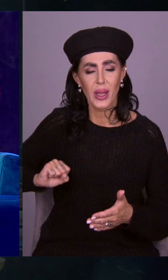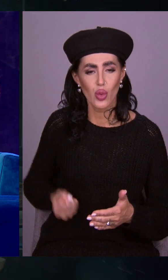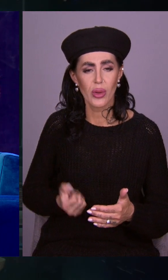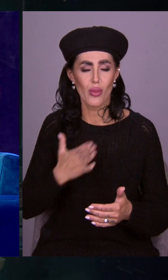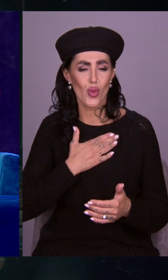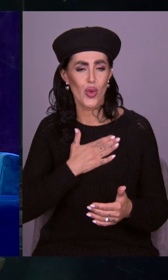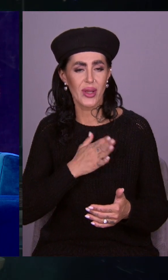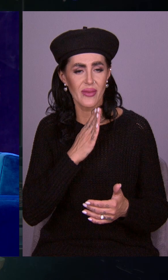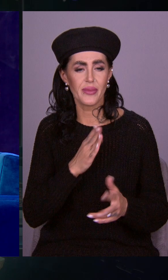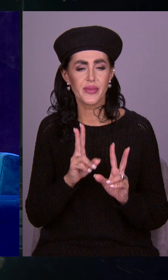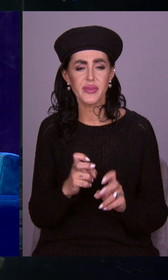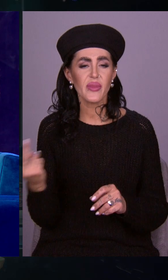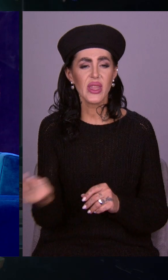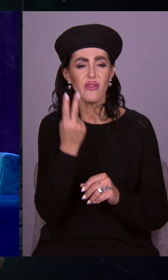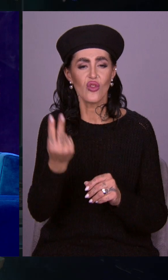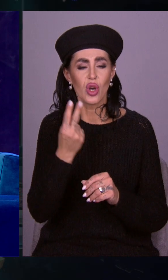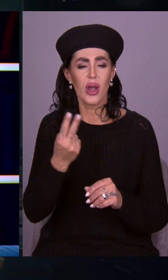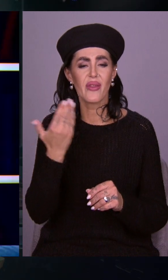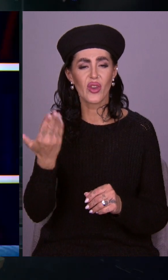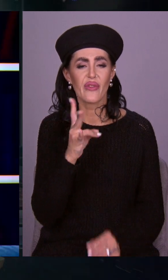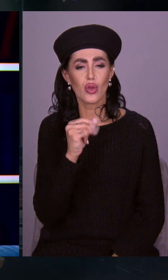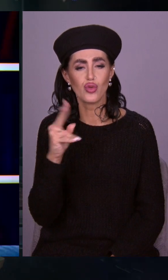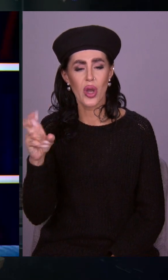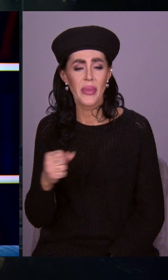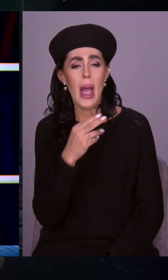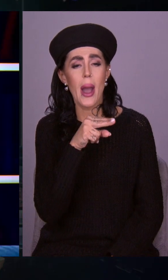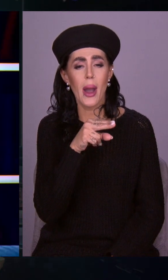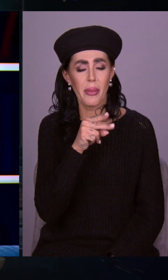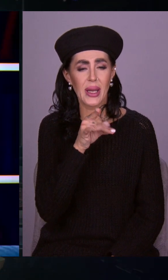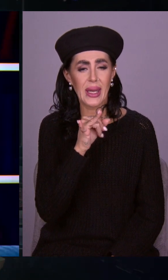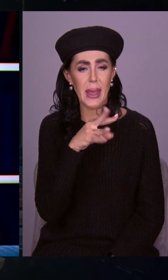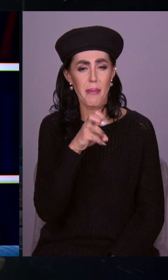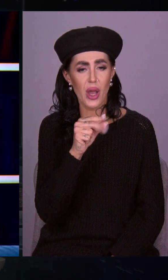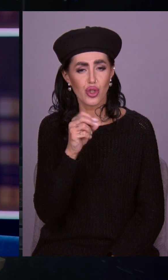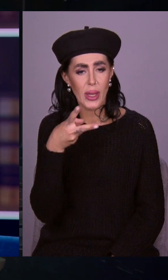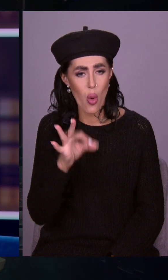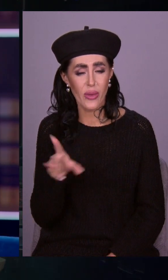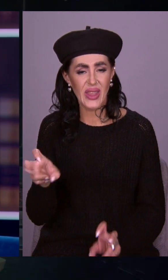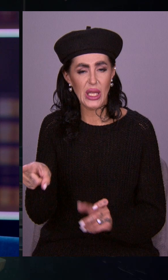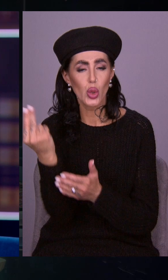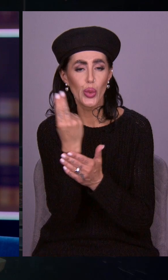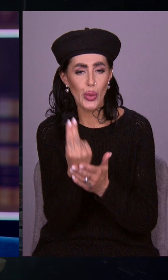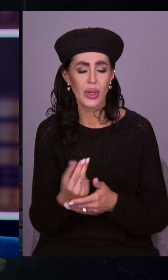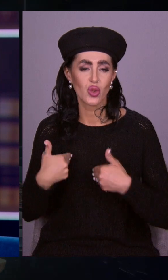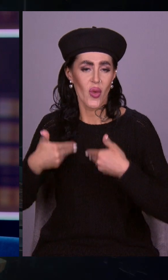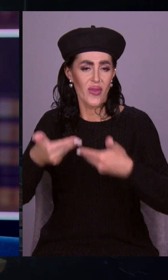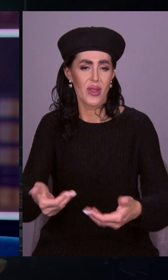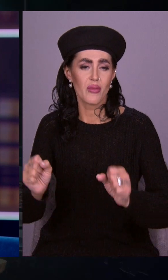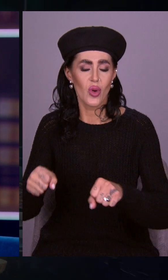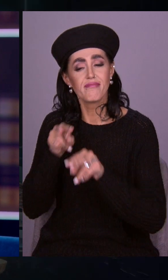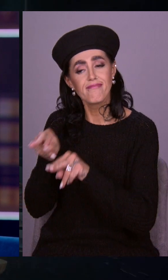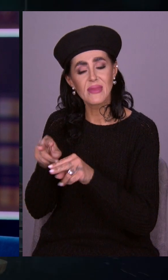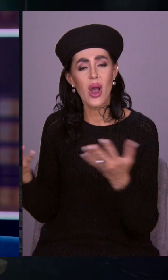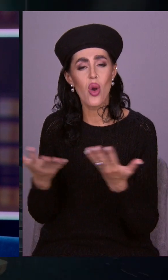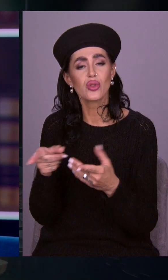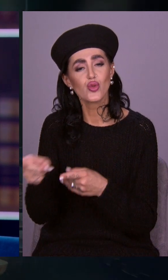Це двоюрідні правнучки Марії Примаченко. Вони створюють неймовірні галерейні роботи, це художниці. Я би рекомендувала просто поспостерігати за тим,